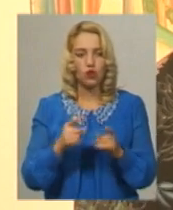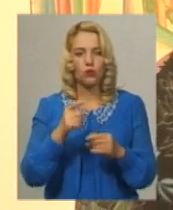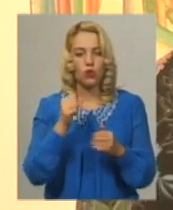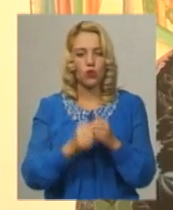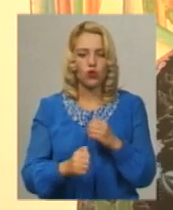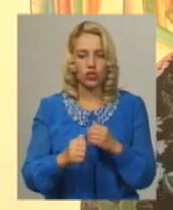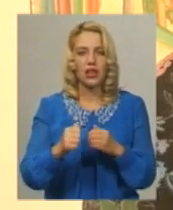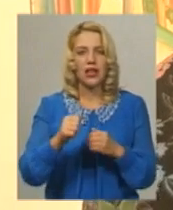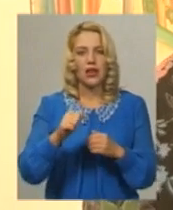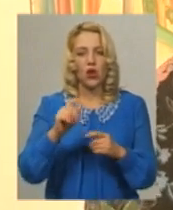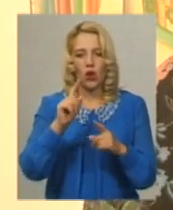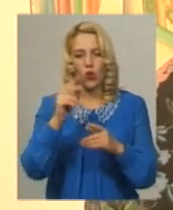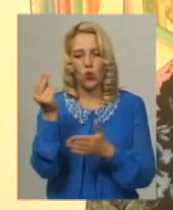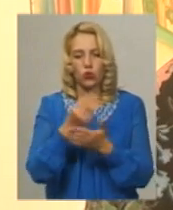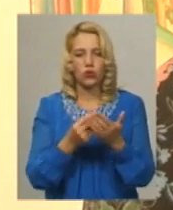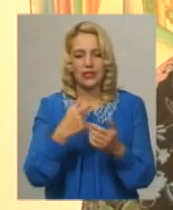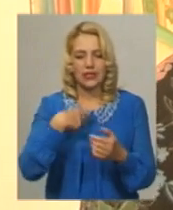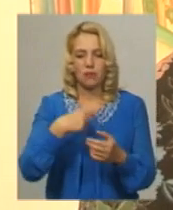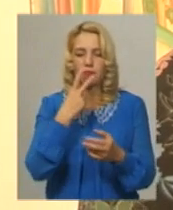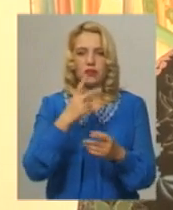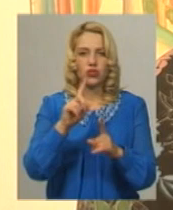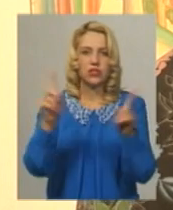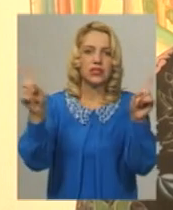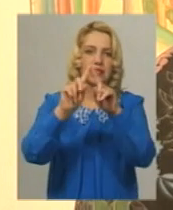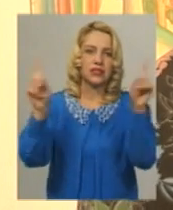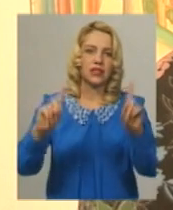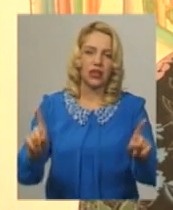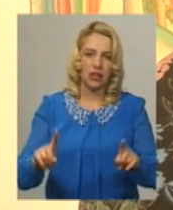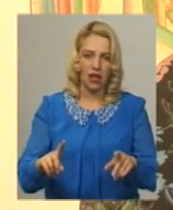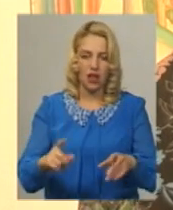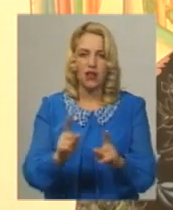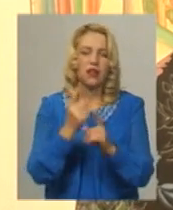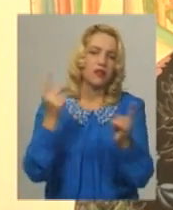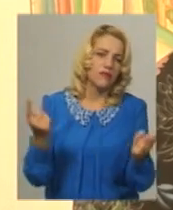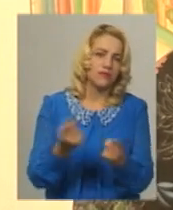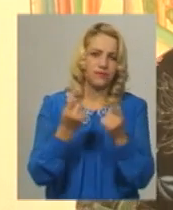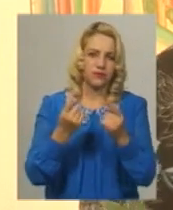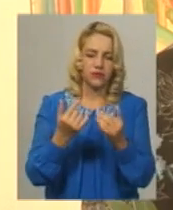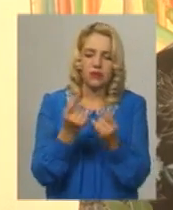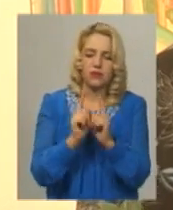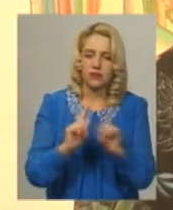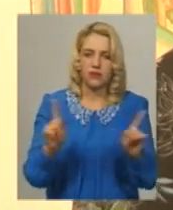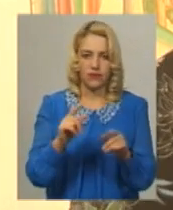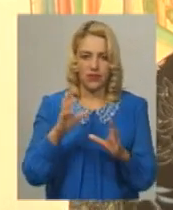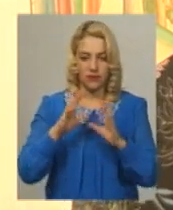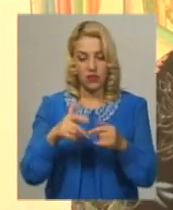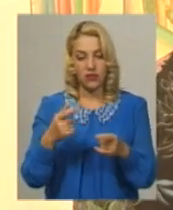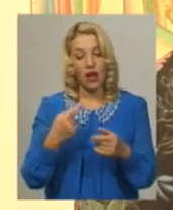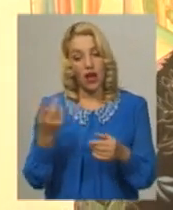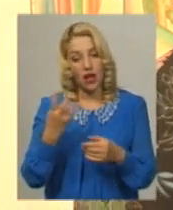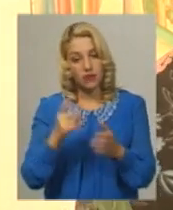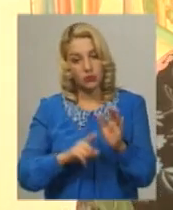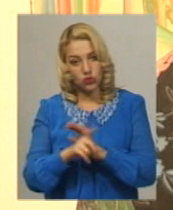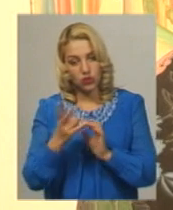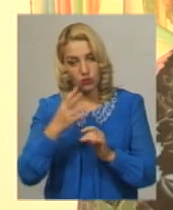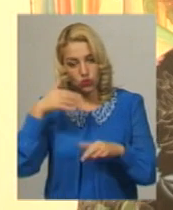бачить зіркою, кимось неповторним, таким єдиним в світі. А насправді він казав, що спочатку ви маєте зрозуміти цей світ, хоча